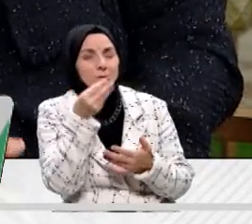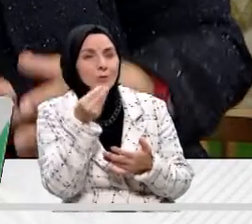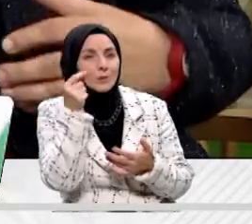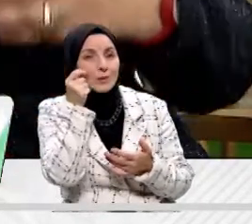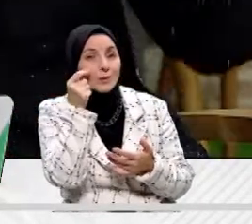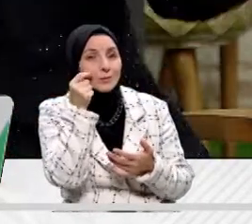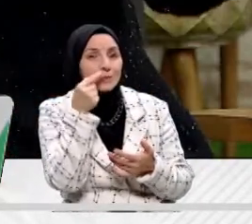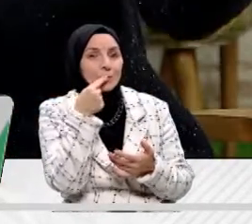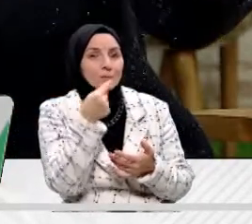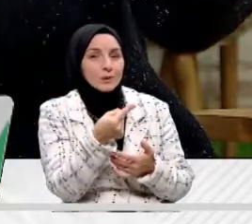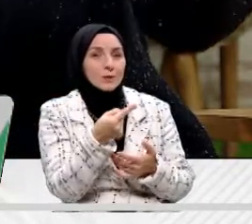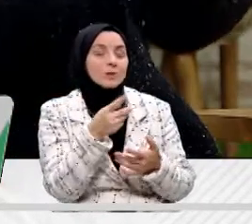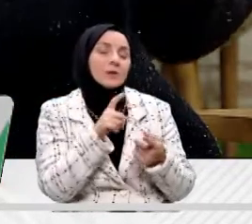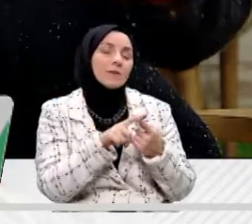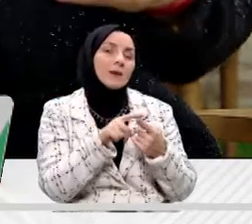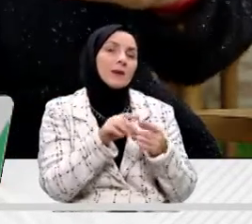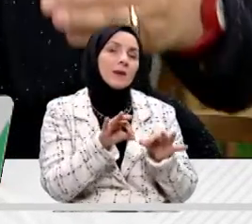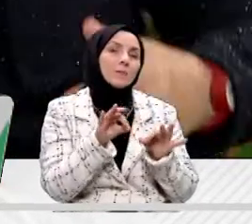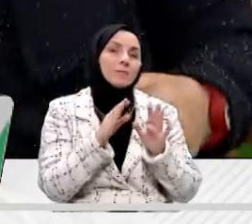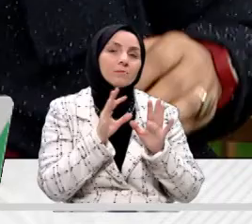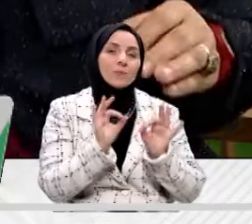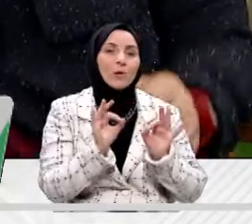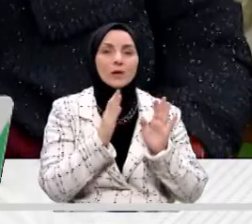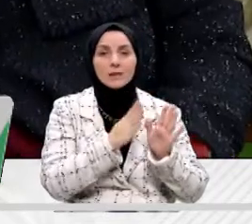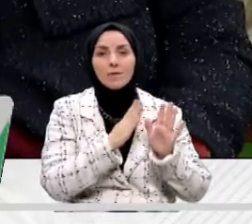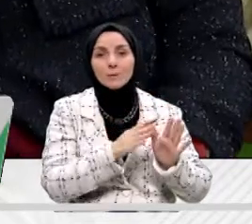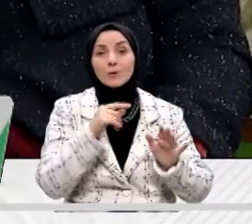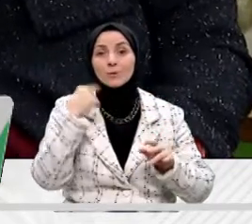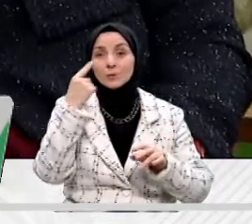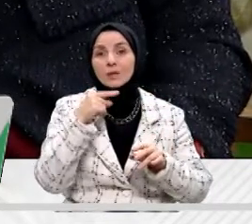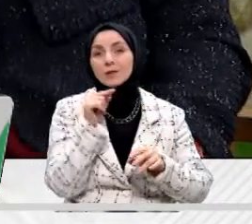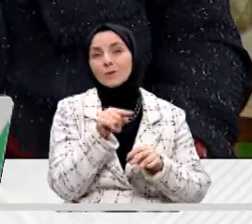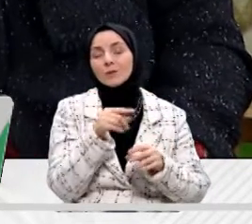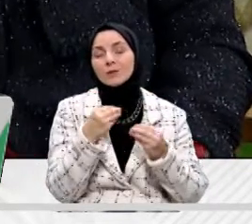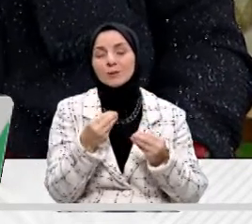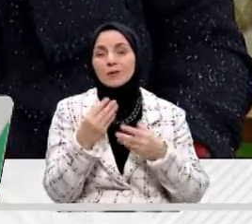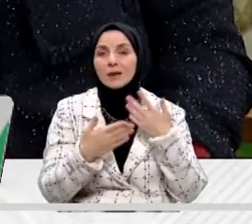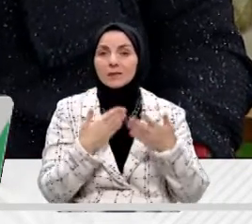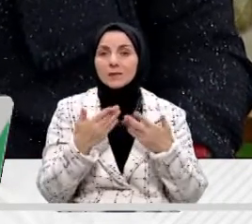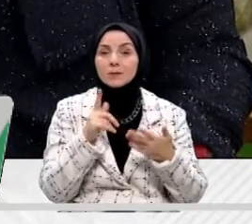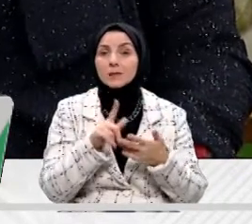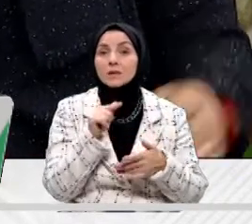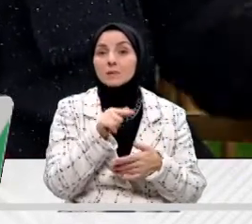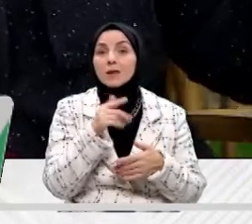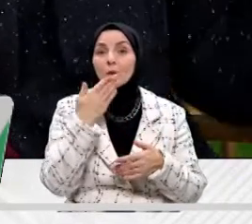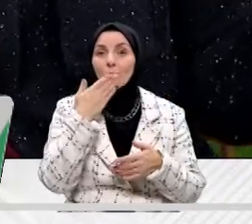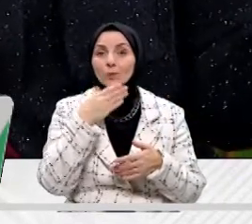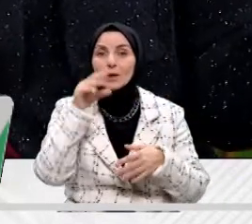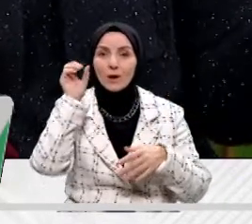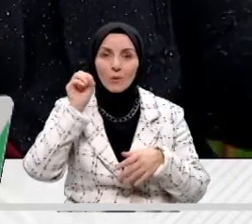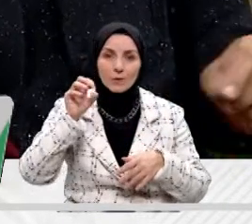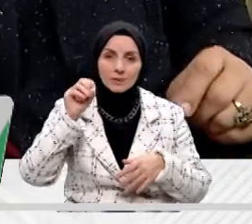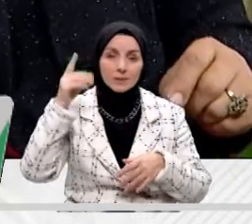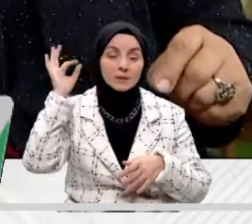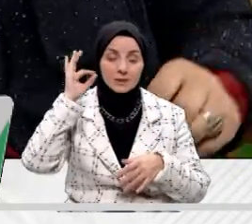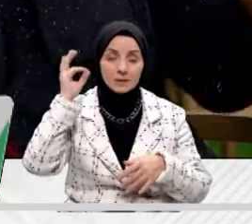sıkıca böyle uyuyoruz hastalıkları Devam et arttıra arttıra Devam ediyoruz orada şimdi şöyle söyleyeyim Sen okulda öğretmenini dinledin ya Ben de evde işimi